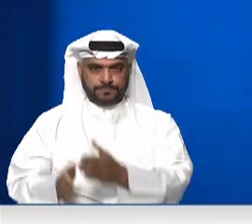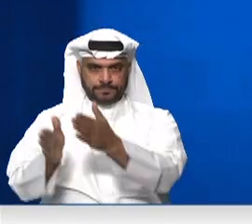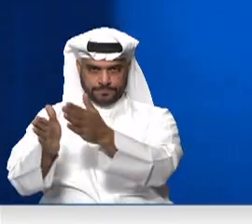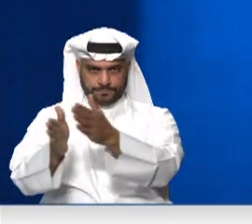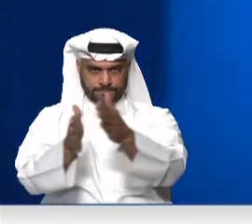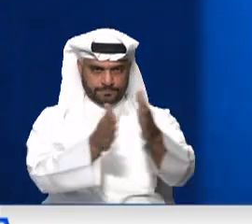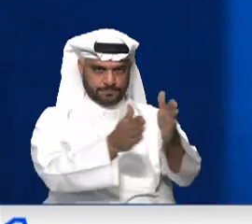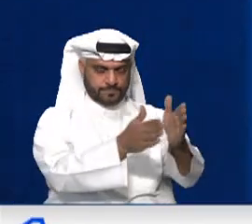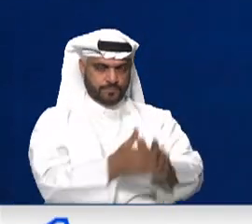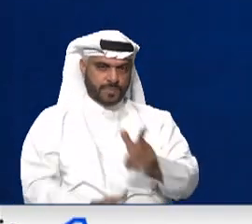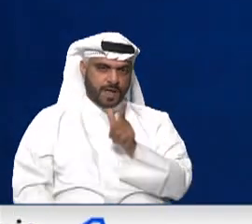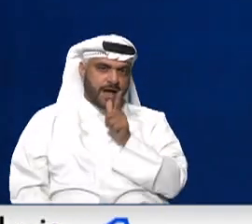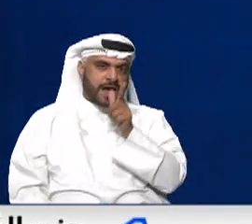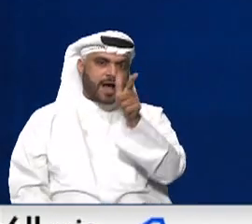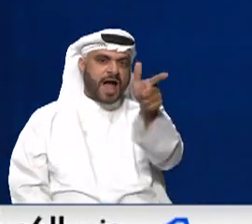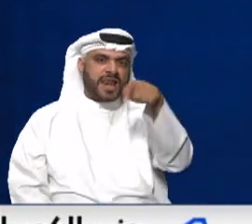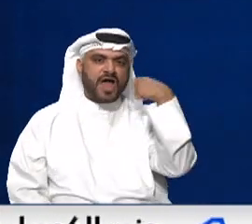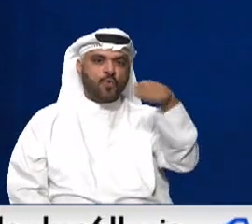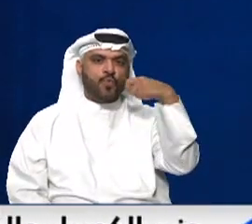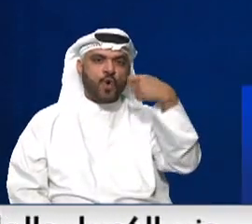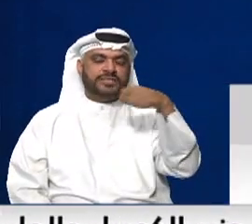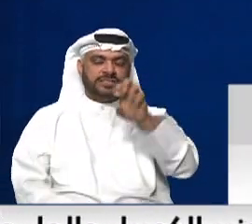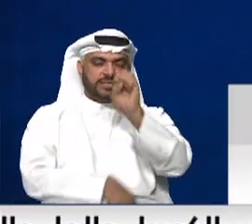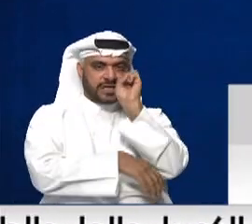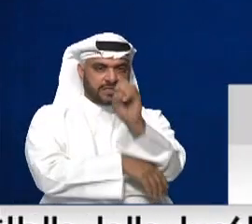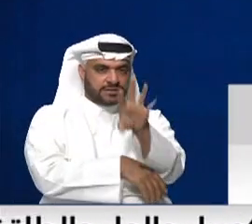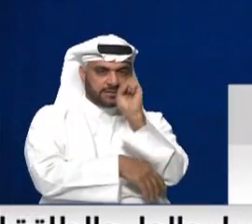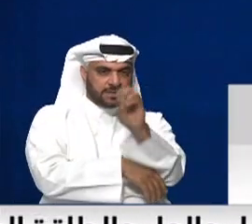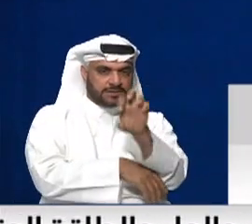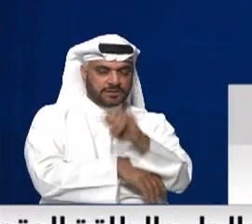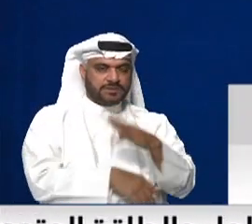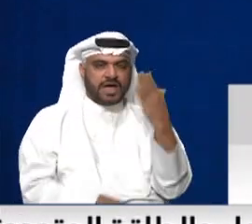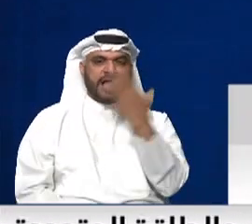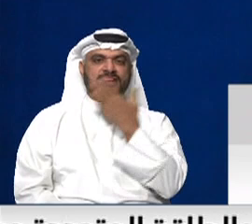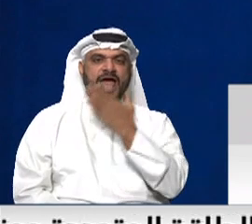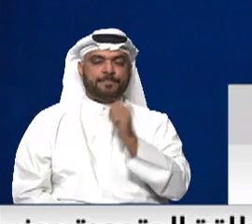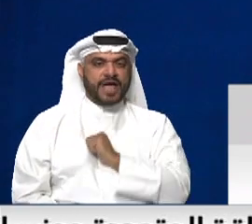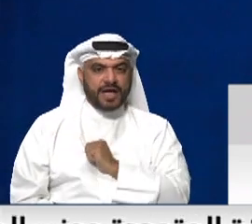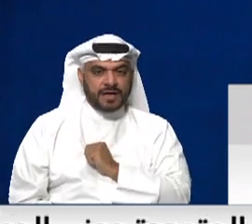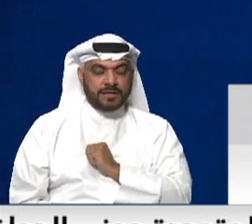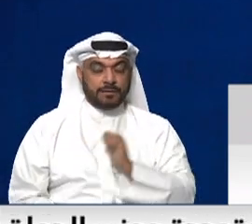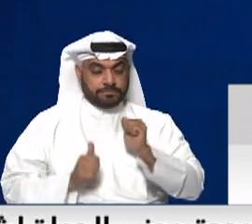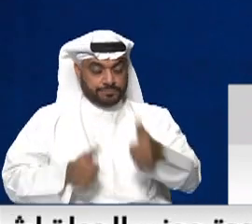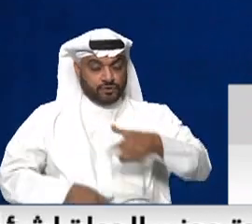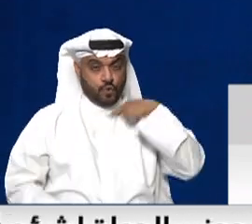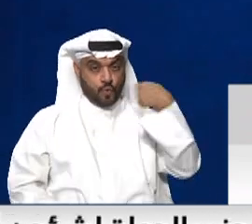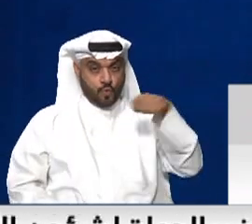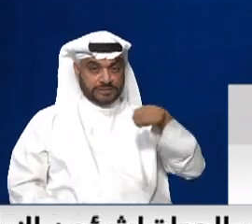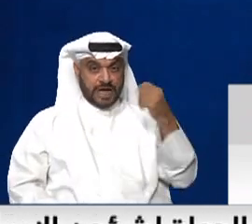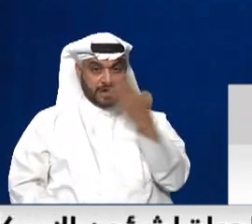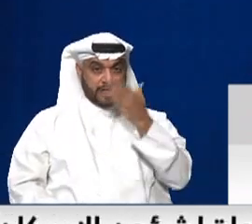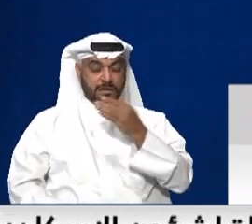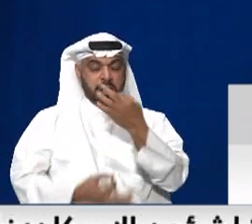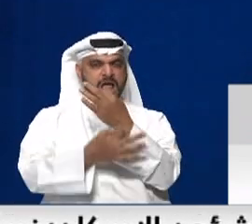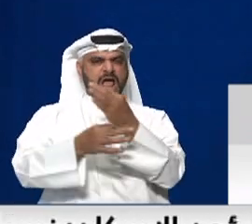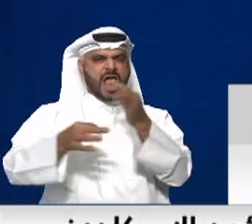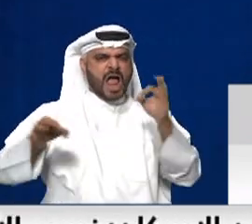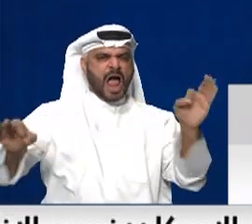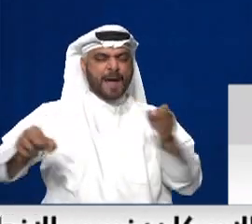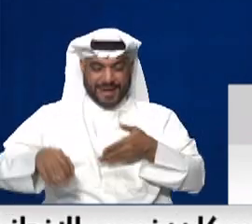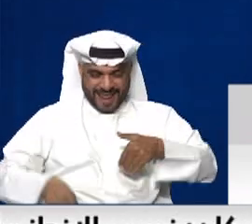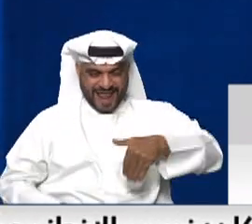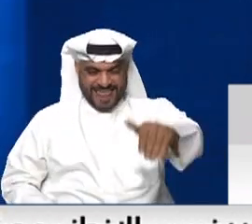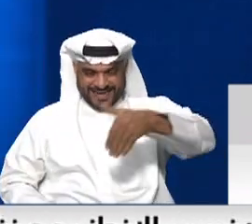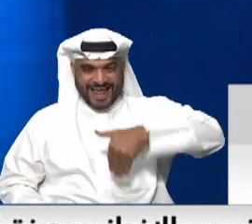اكد وزير التربيه ووزير التعليم العالي الدكتور حمد العدواني حرصا لوزاره على توفير الاجواء المناسبه